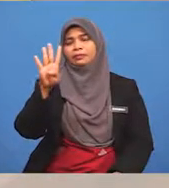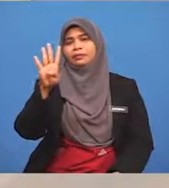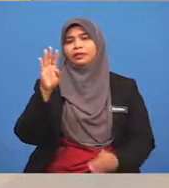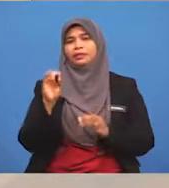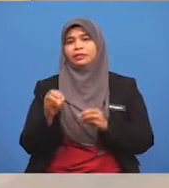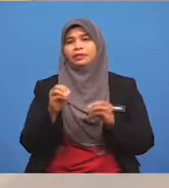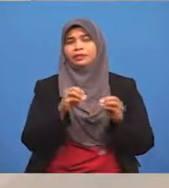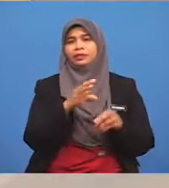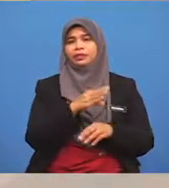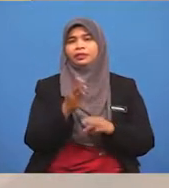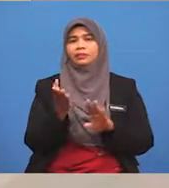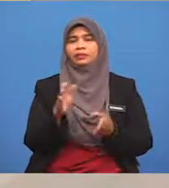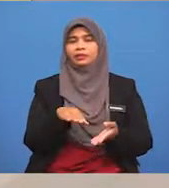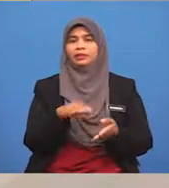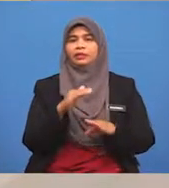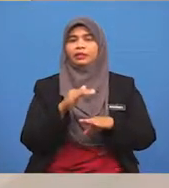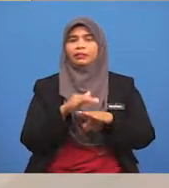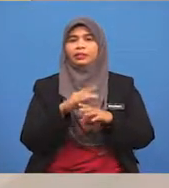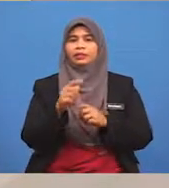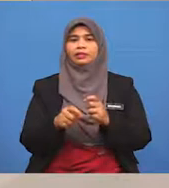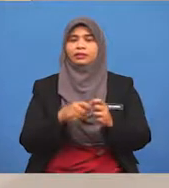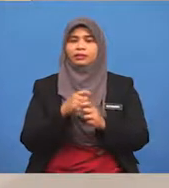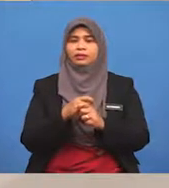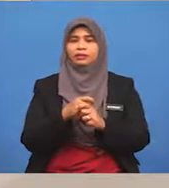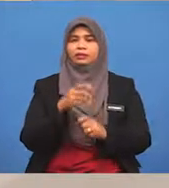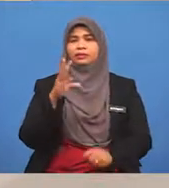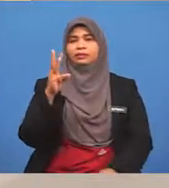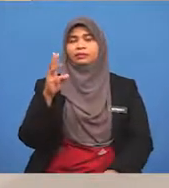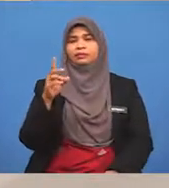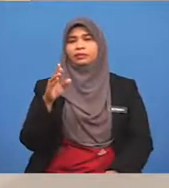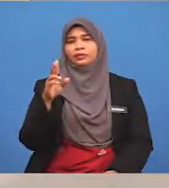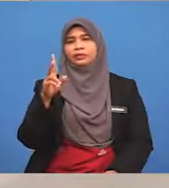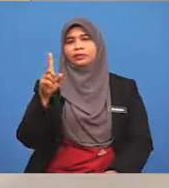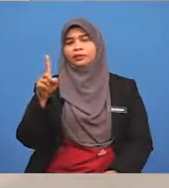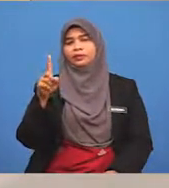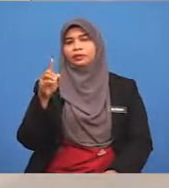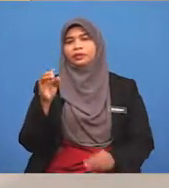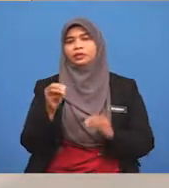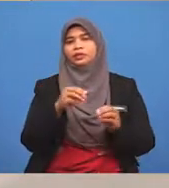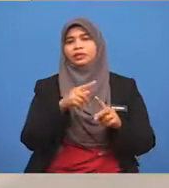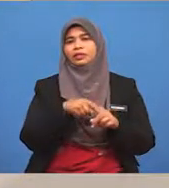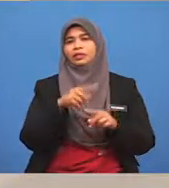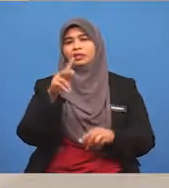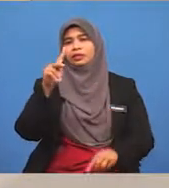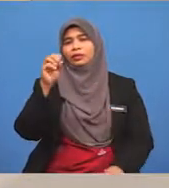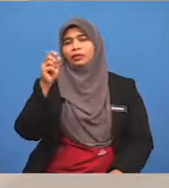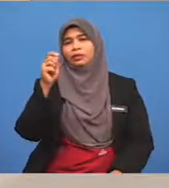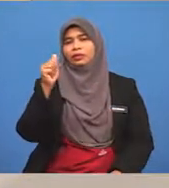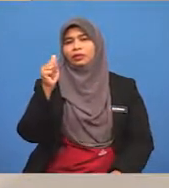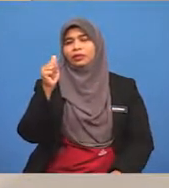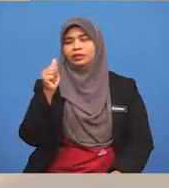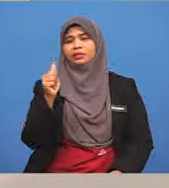dunia pada tahun 261 Hijrah di kota Naisabur dalam